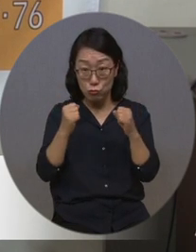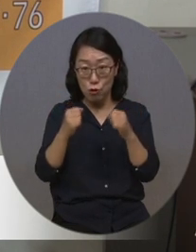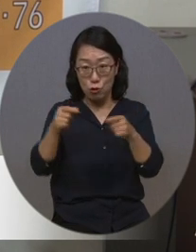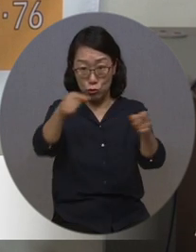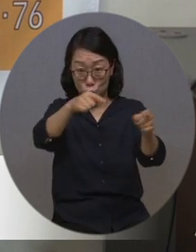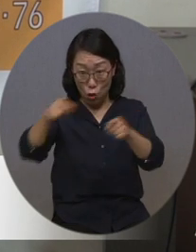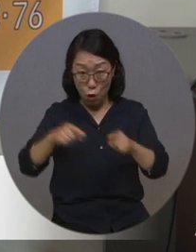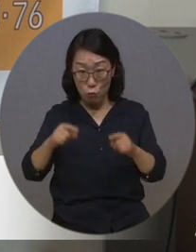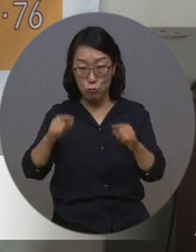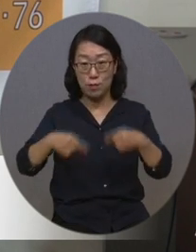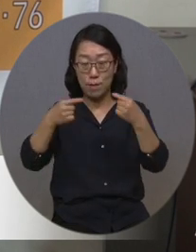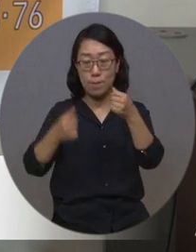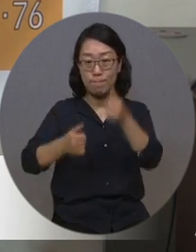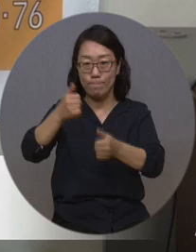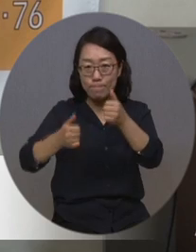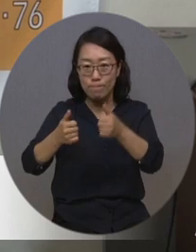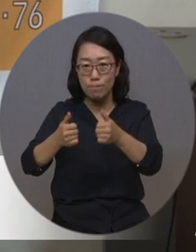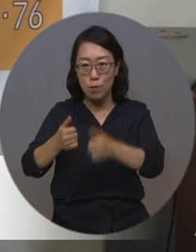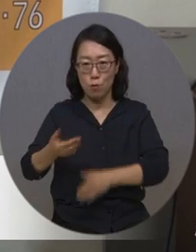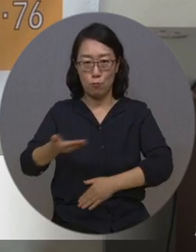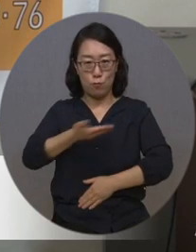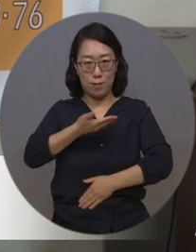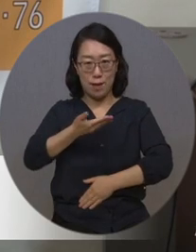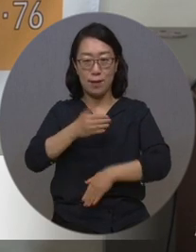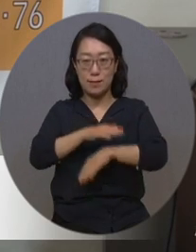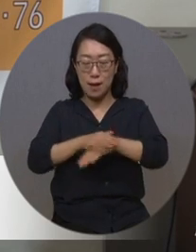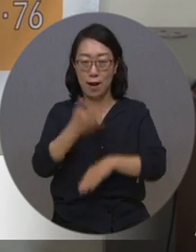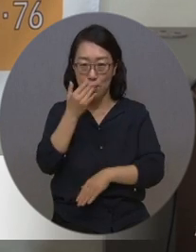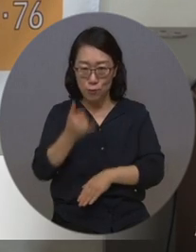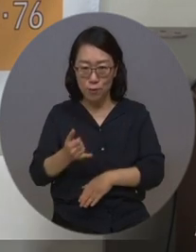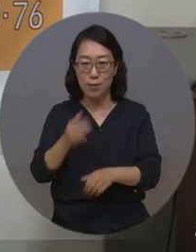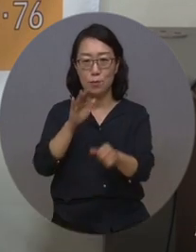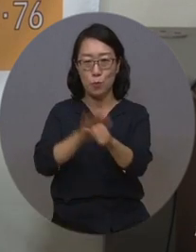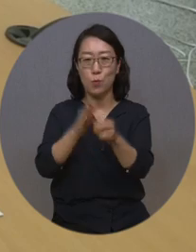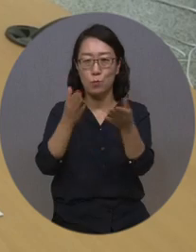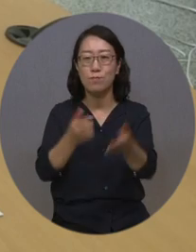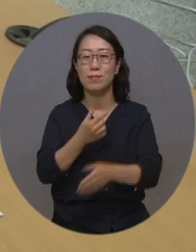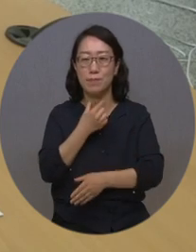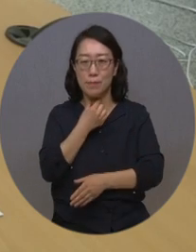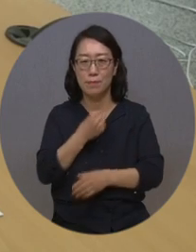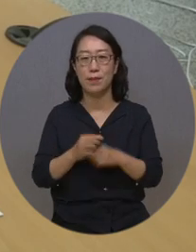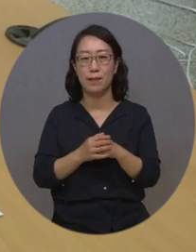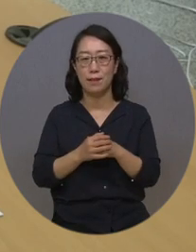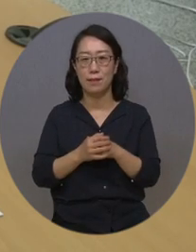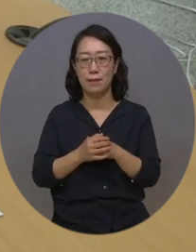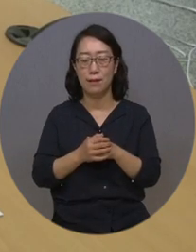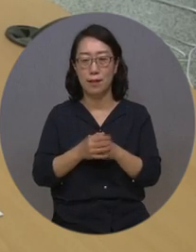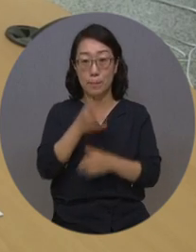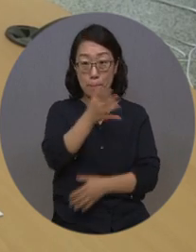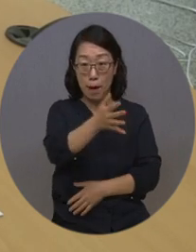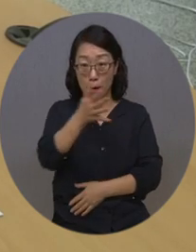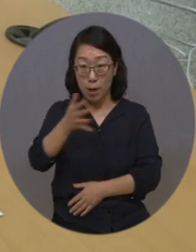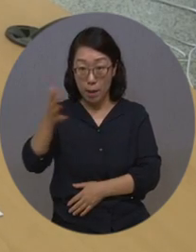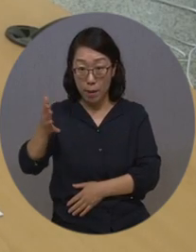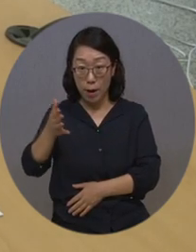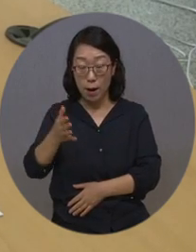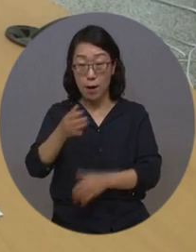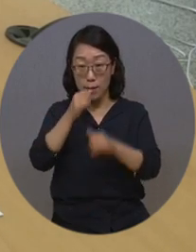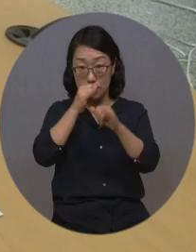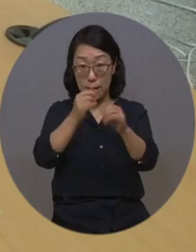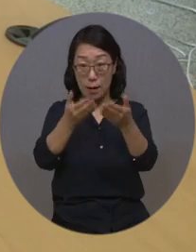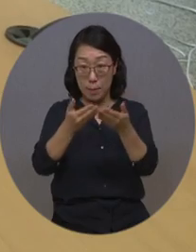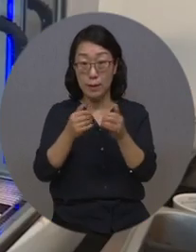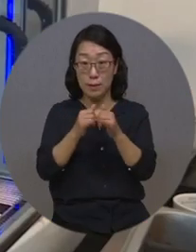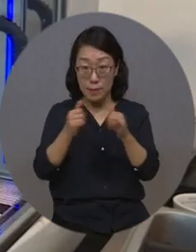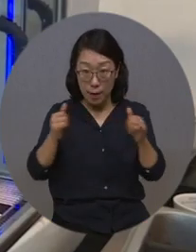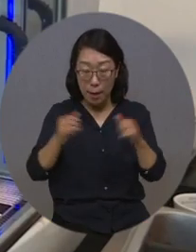나가서도 위상을 높일 수 있는 그런 걸 만들어줬으면 좋겠습니다. 직종별 대회 입상자에게는